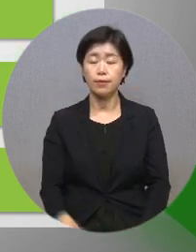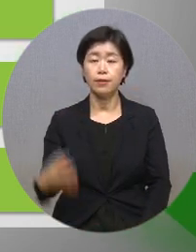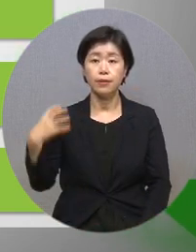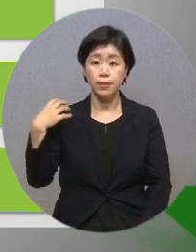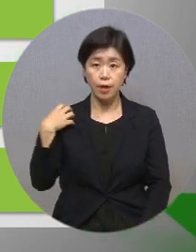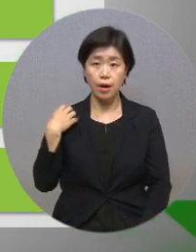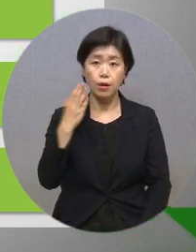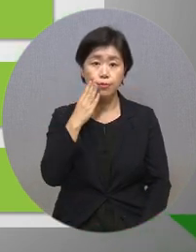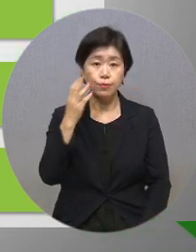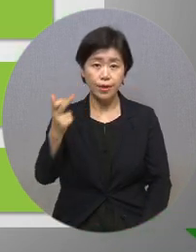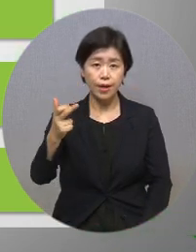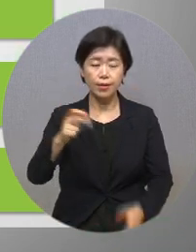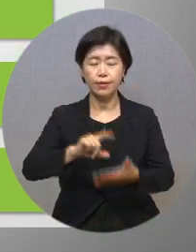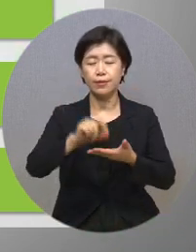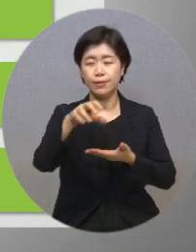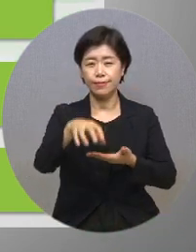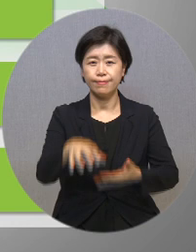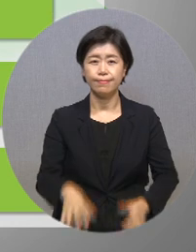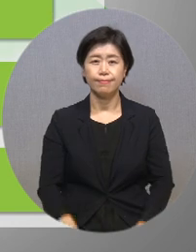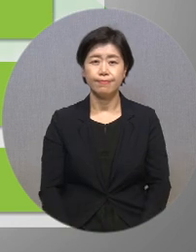담당지사는 울산지사입니다.